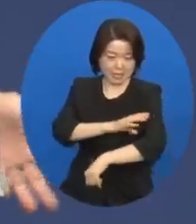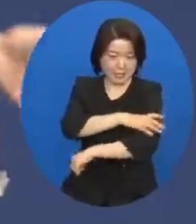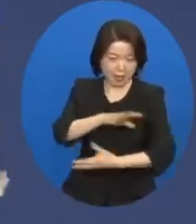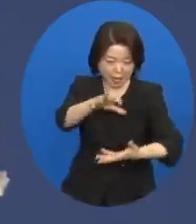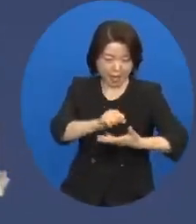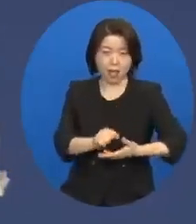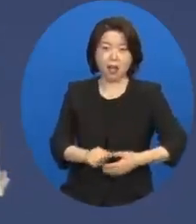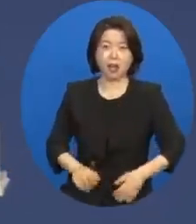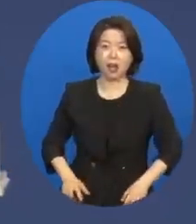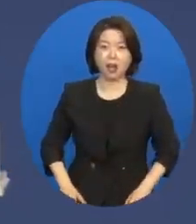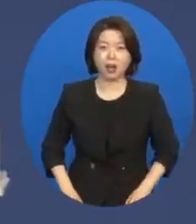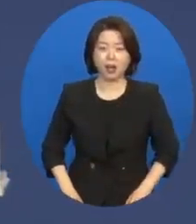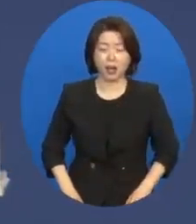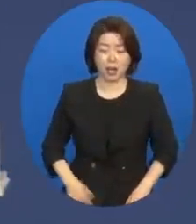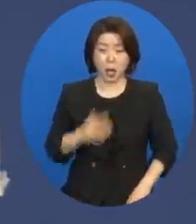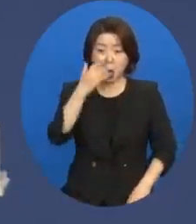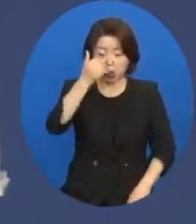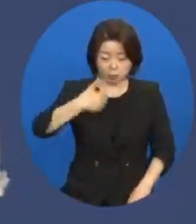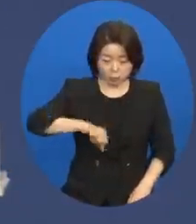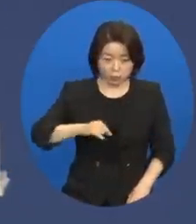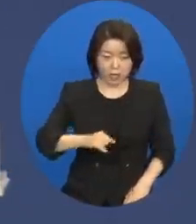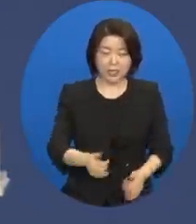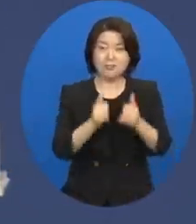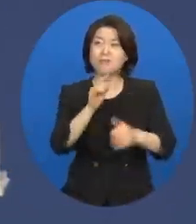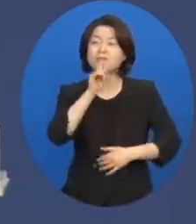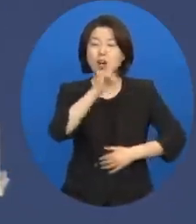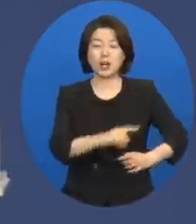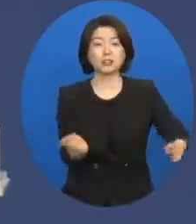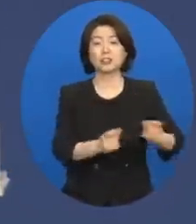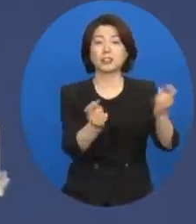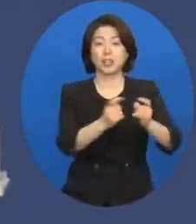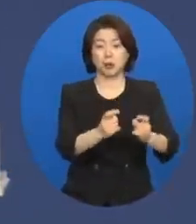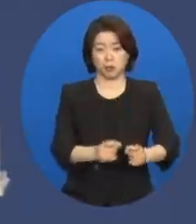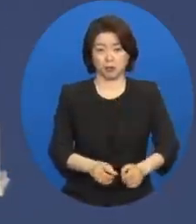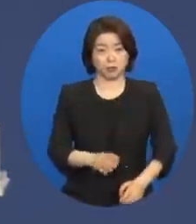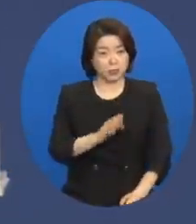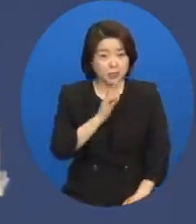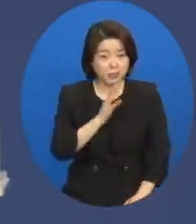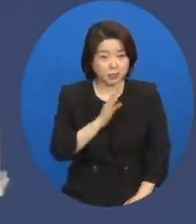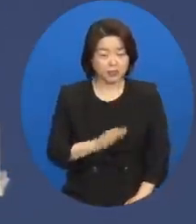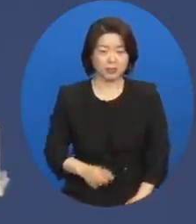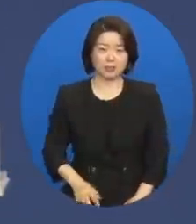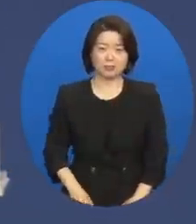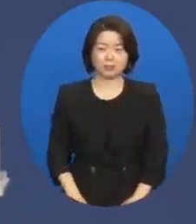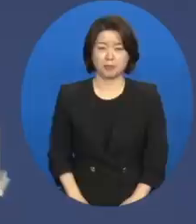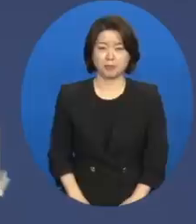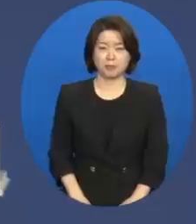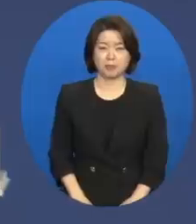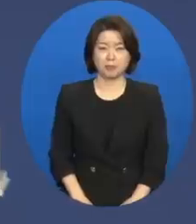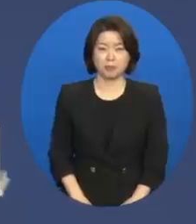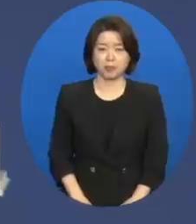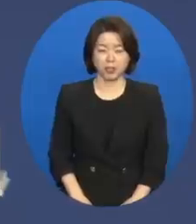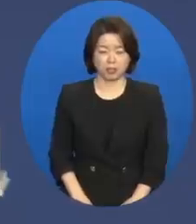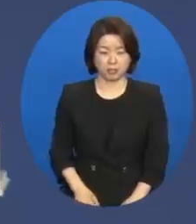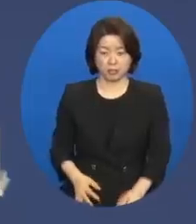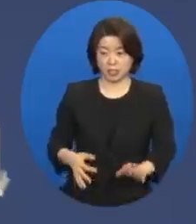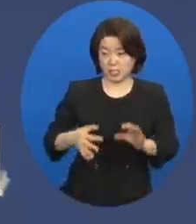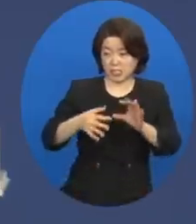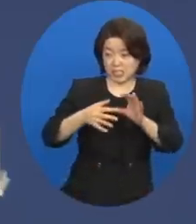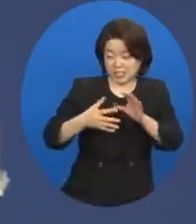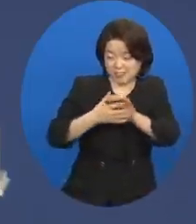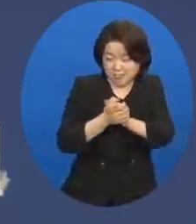않으려고 부자지간에도 서로 소송하고 싸우잖아. 재벌들 보면. 네. 의리도